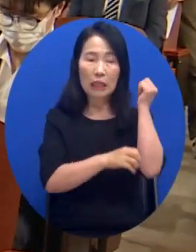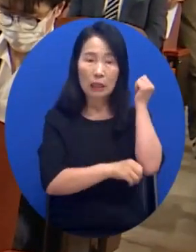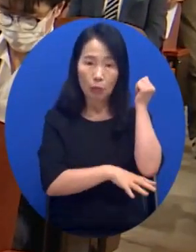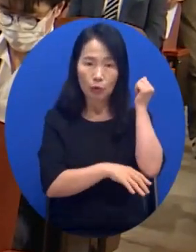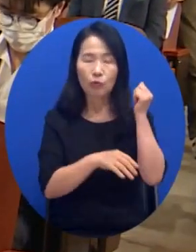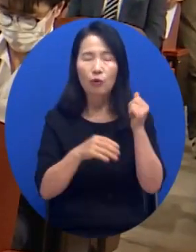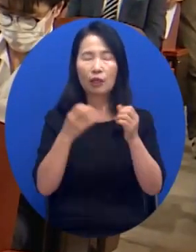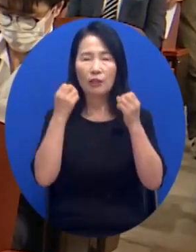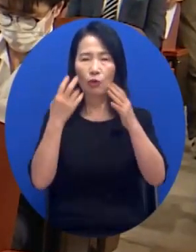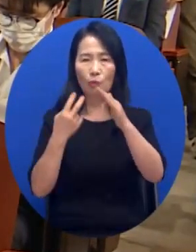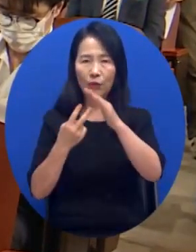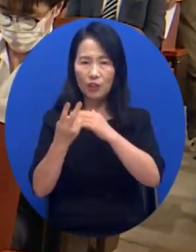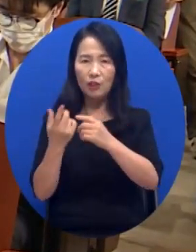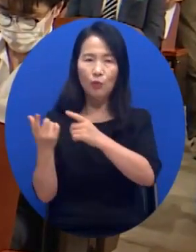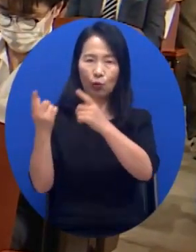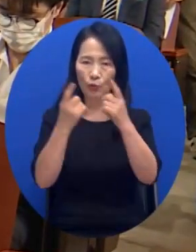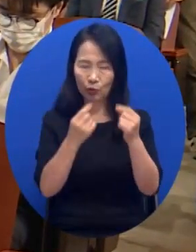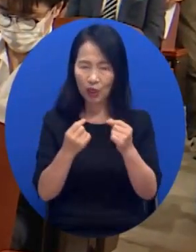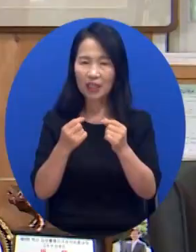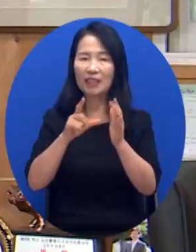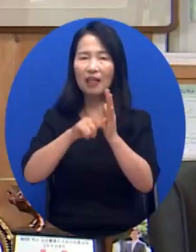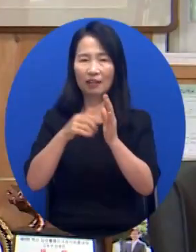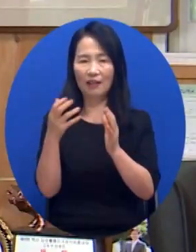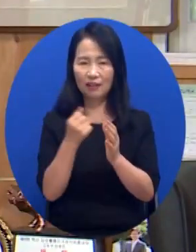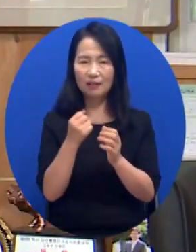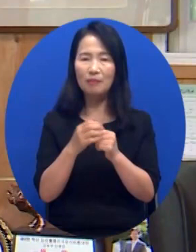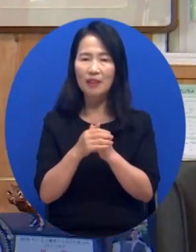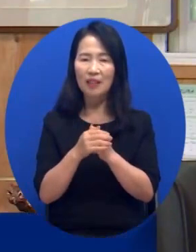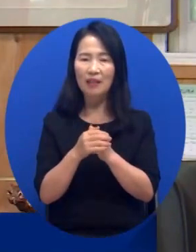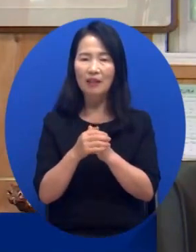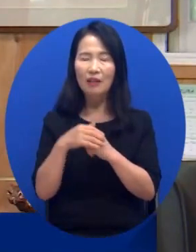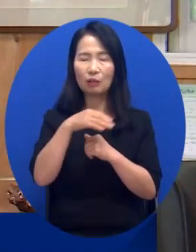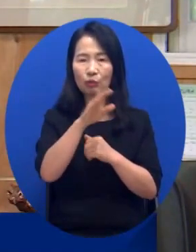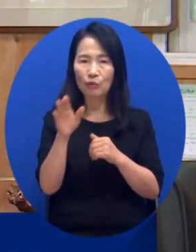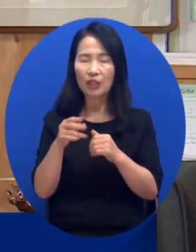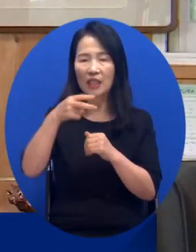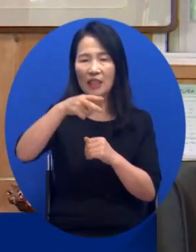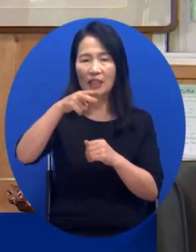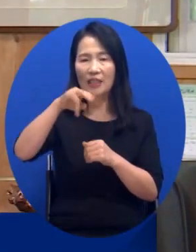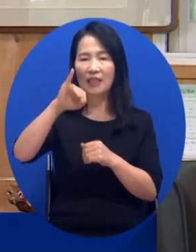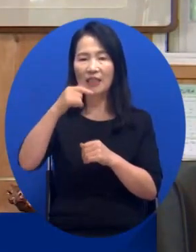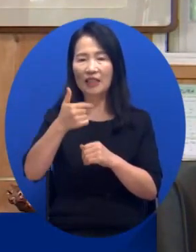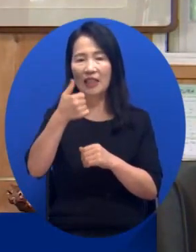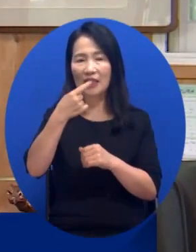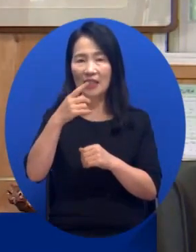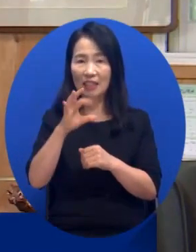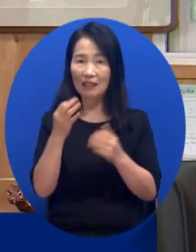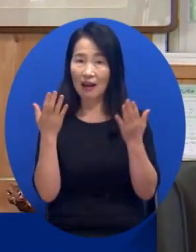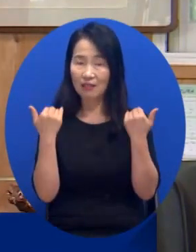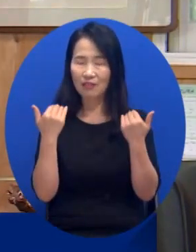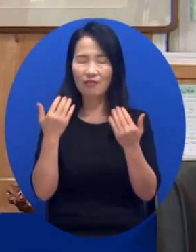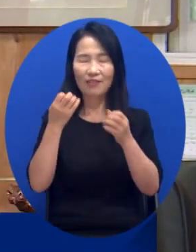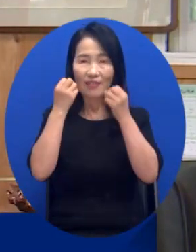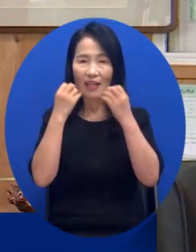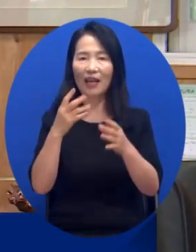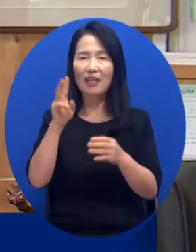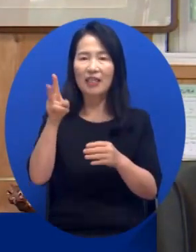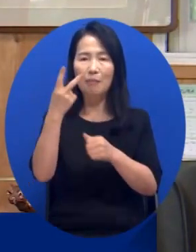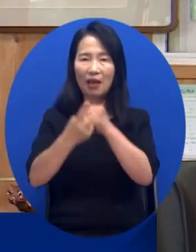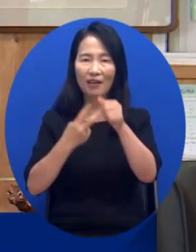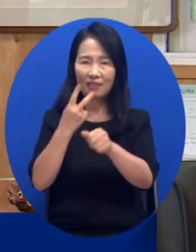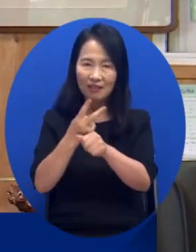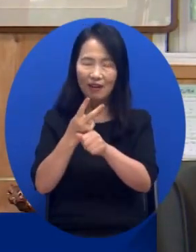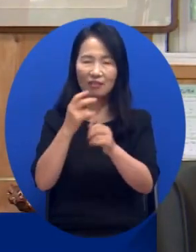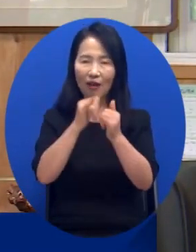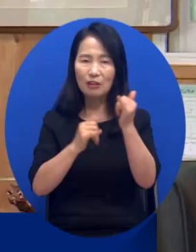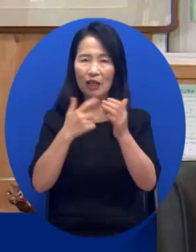공유하는 시간을 갖기도 했습니다. 우리 신흥학교는 이제 새로운 200년을 향해서 한 걸음 더